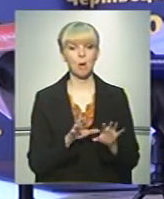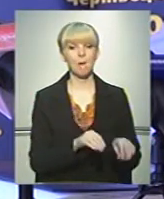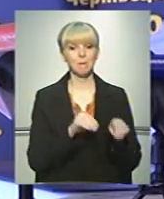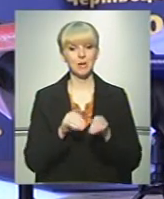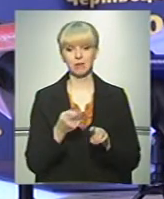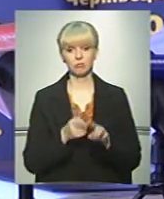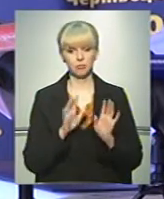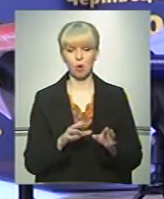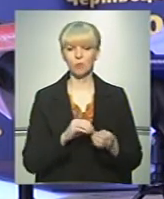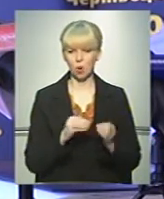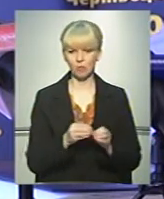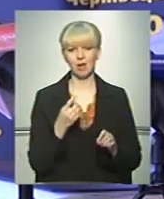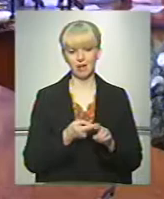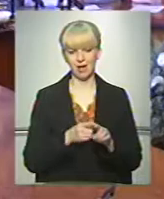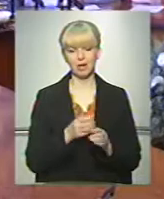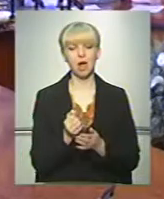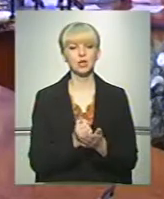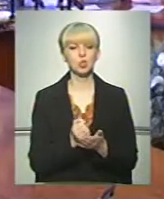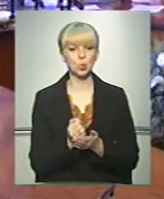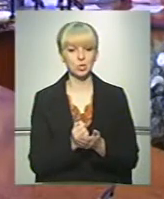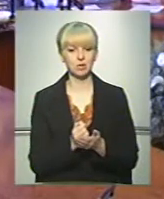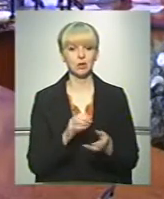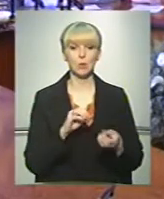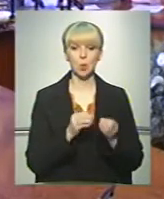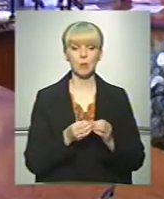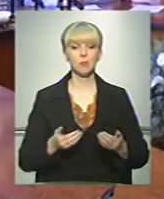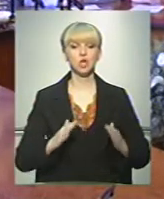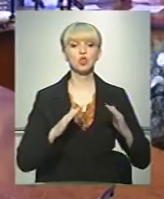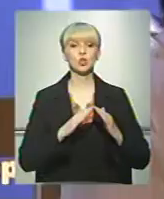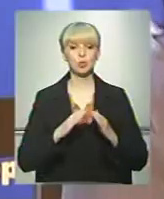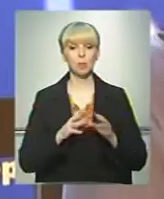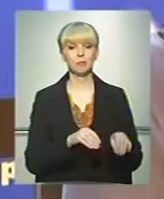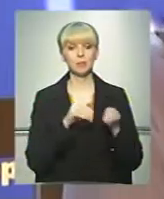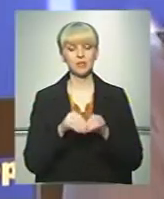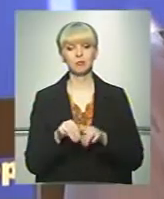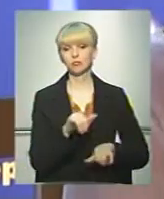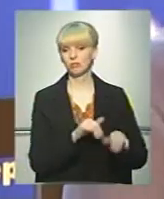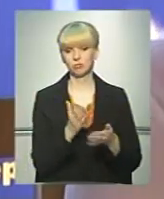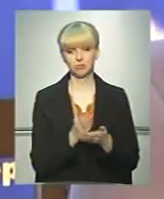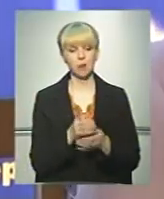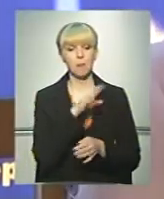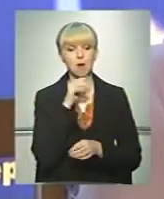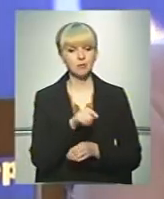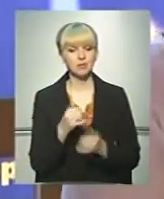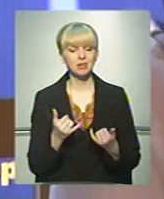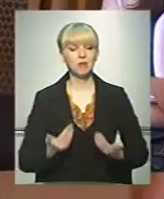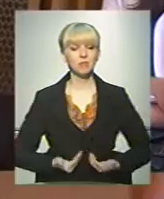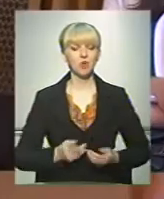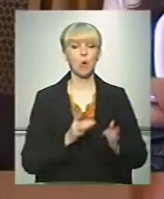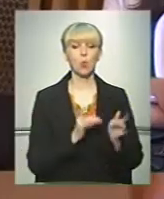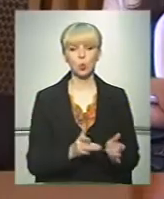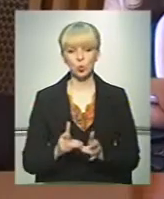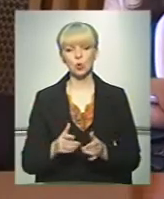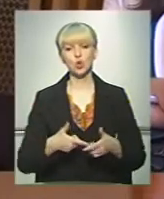це не тільки проблема, але й ресурс. Проблеми із житлом для переселенців нікуди не ділися. Багато з них нині мешкають у